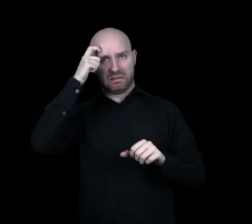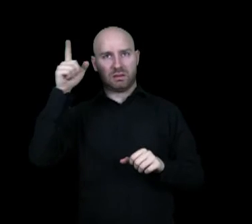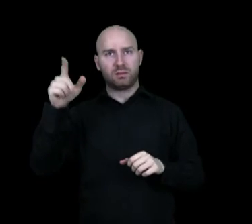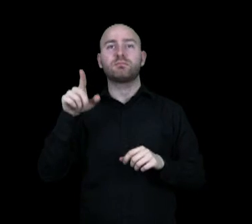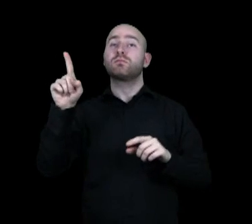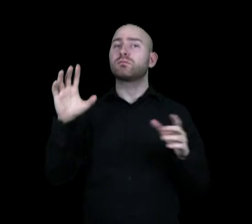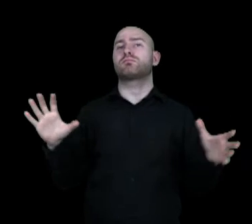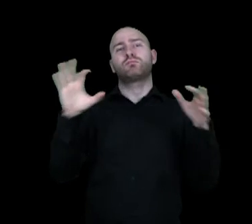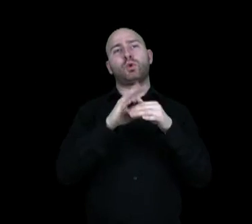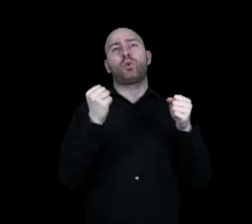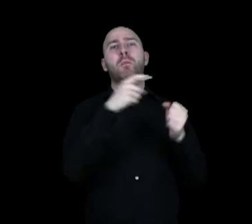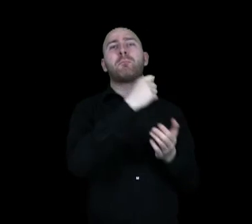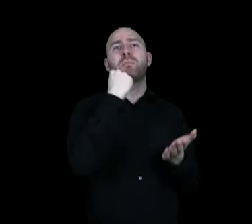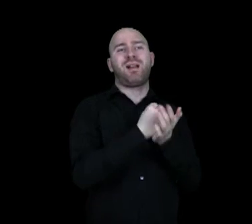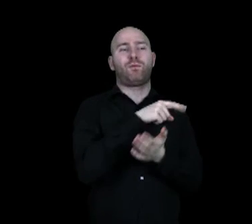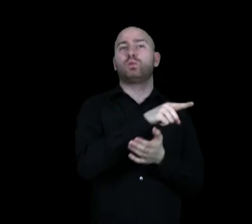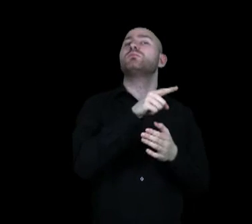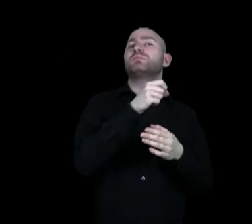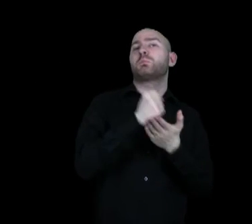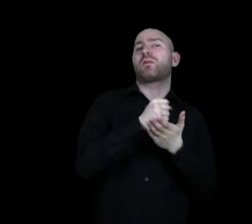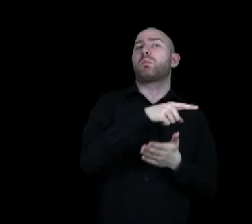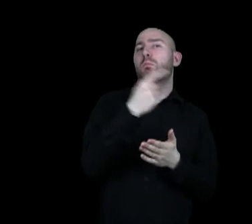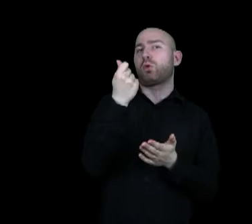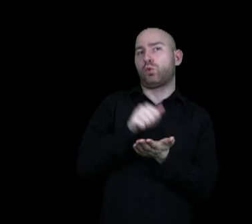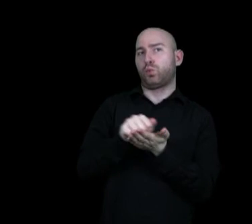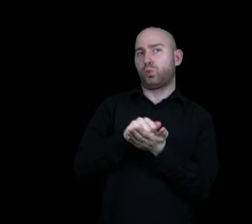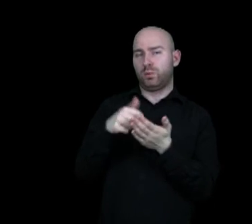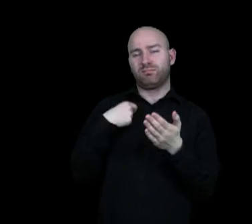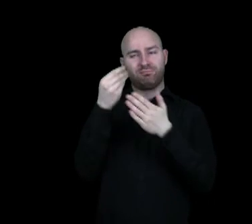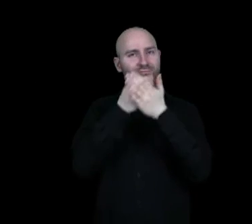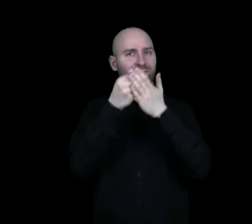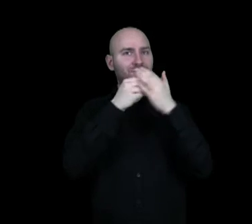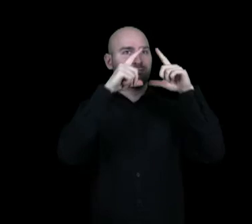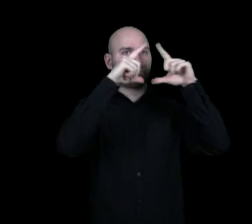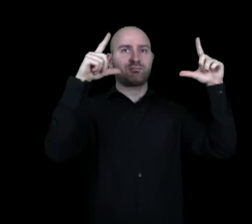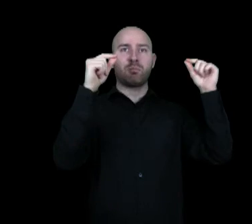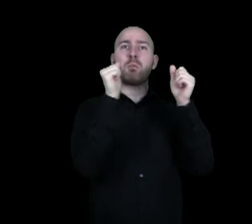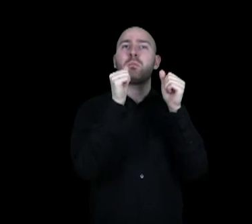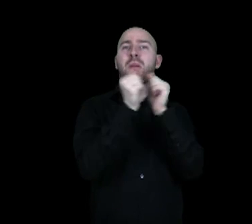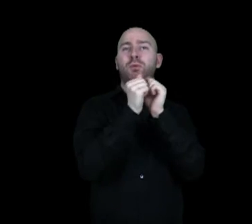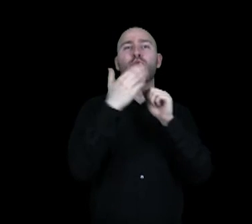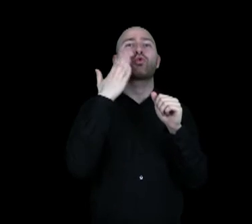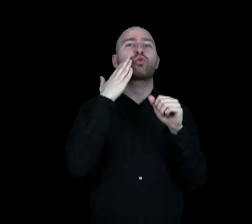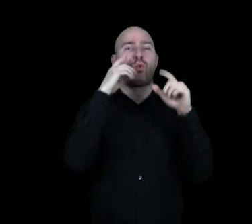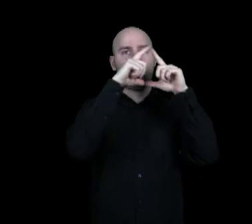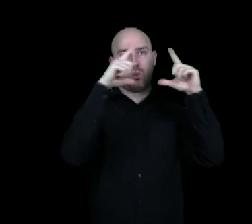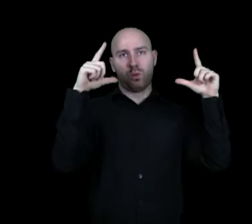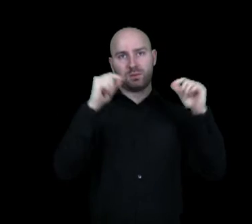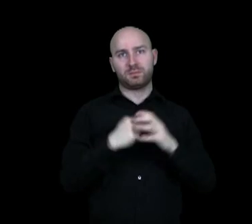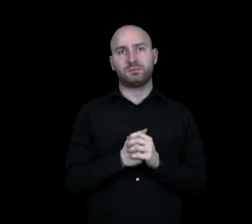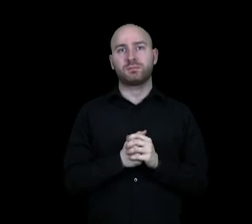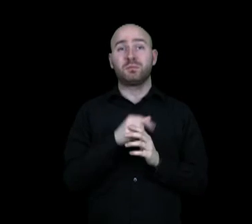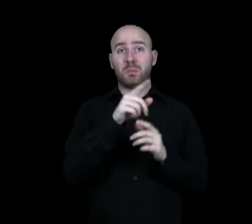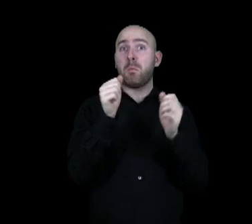Narysuję tutaj dolara, ale pieniądze, które bank emituje są głównie elektroniczne. Na krzywą popytu